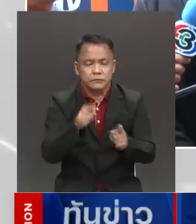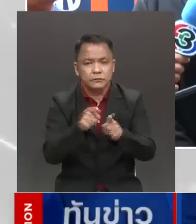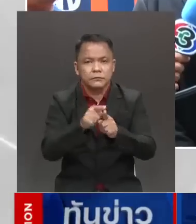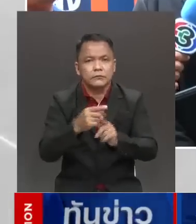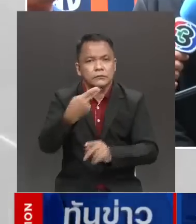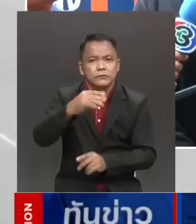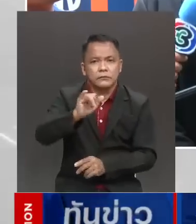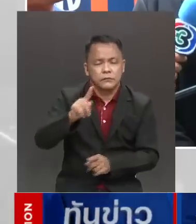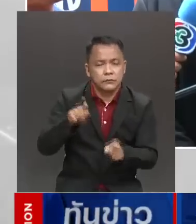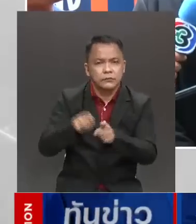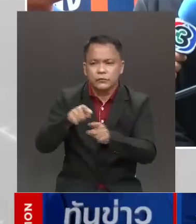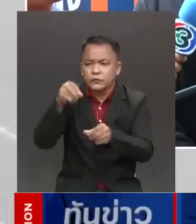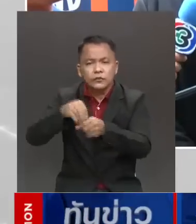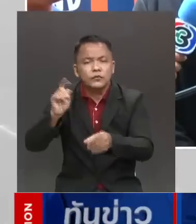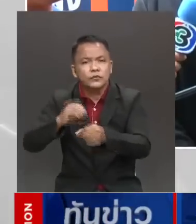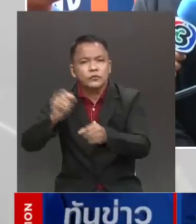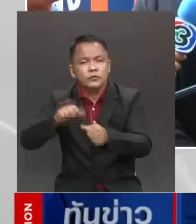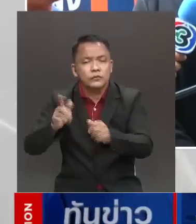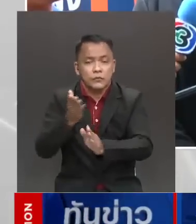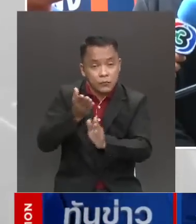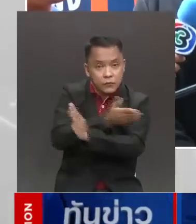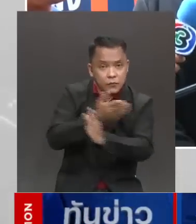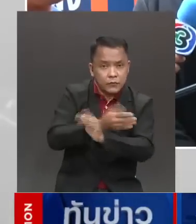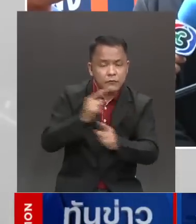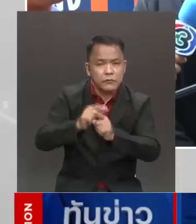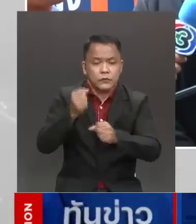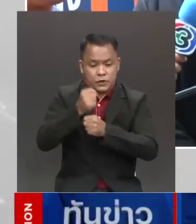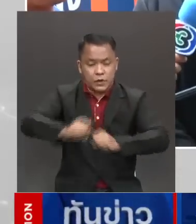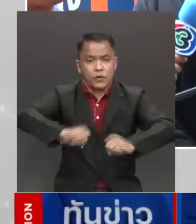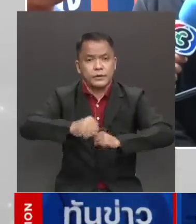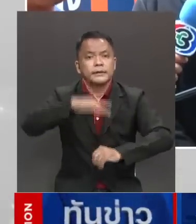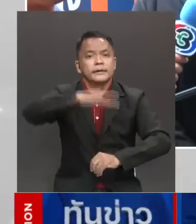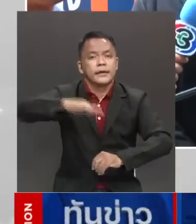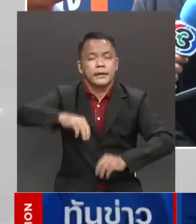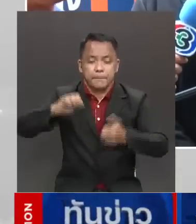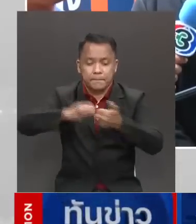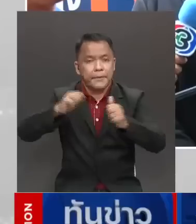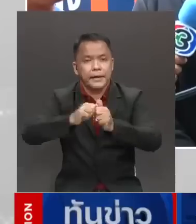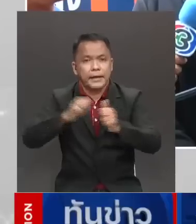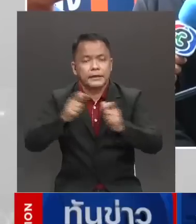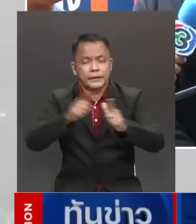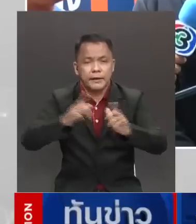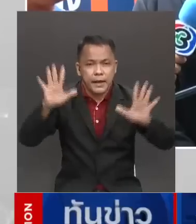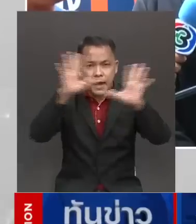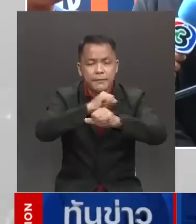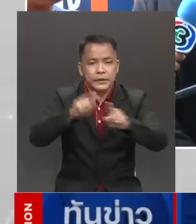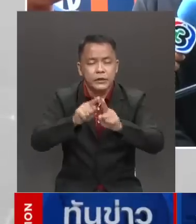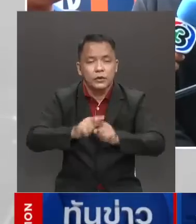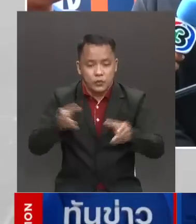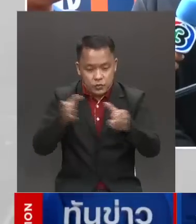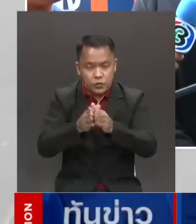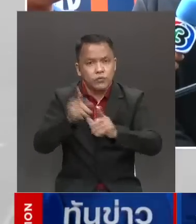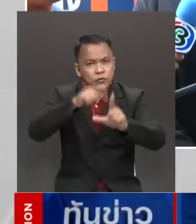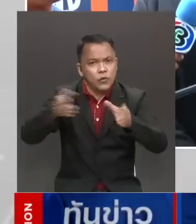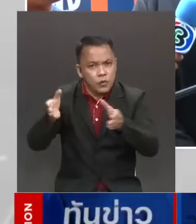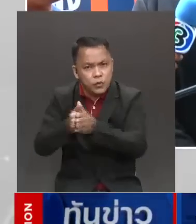ของหยกเนี่ยไปอยู่ที่ไหนทั้งที่ก่อนหน้านี้เวลามีเยาวชนหรือว่าเด็กเจอประเด็นที่เกี่ยวข้องลักษณะแบบนี้จะออกมาอยู่เคลื่อน